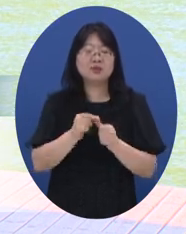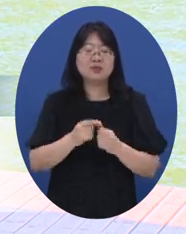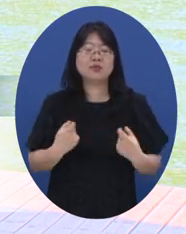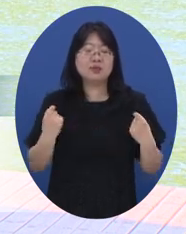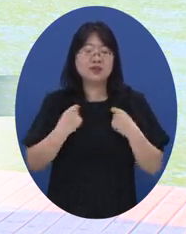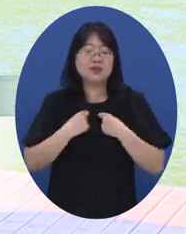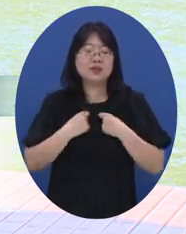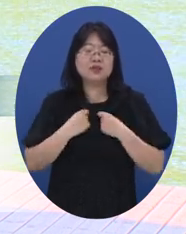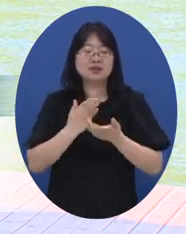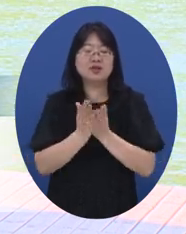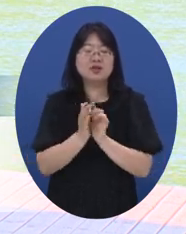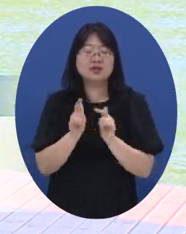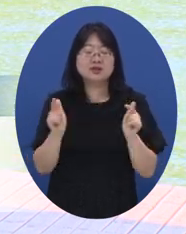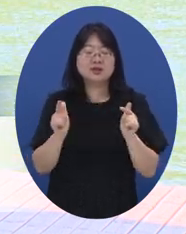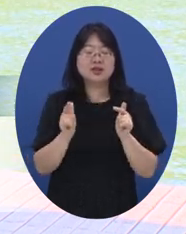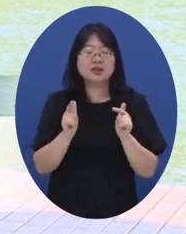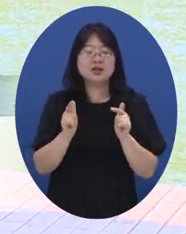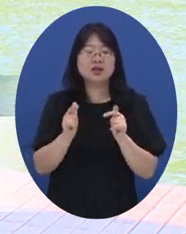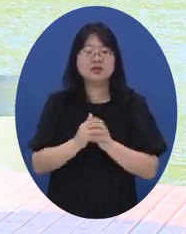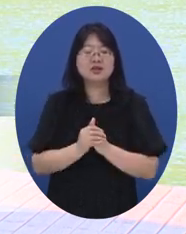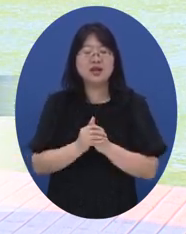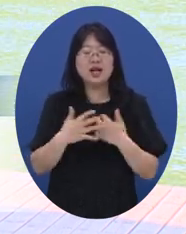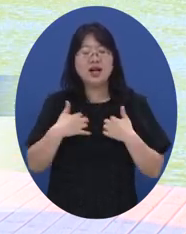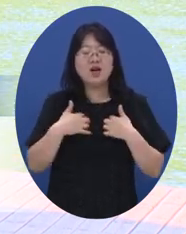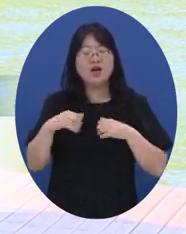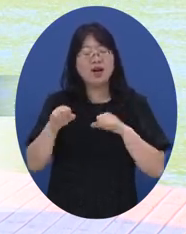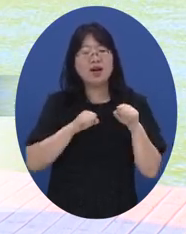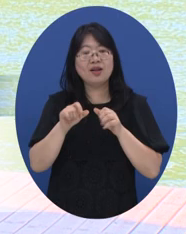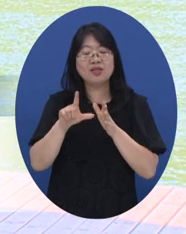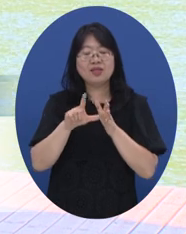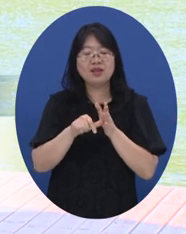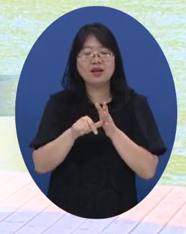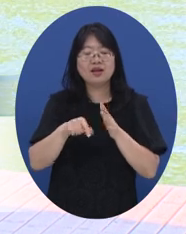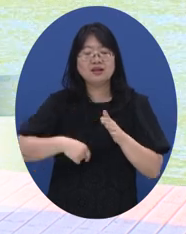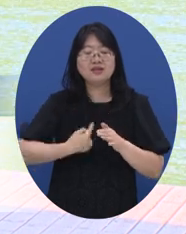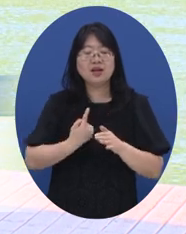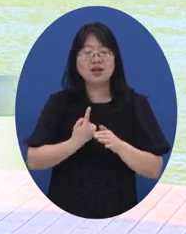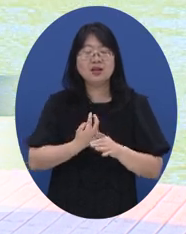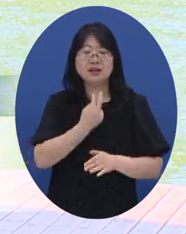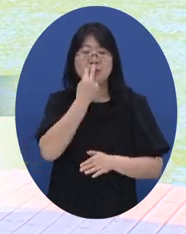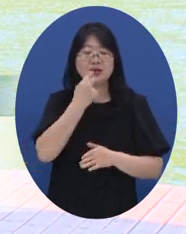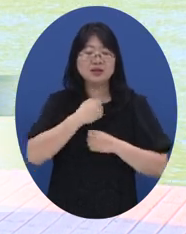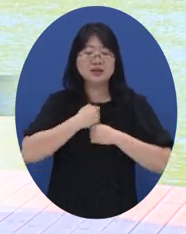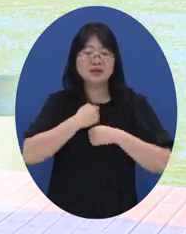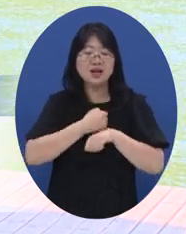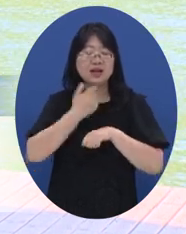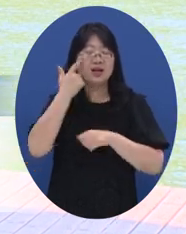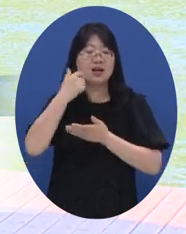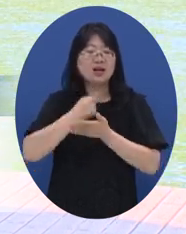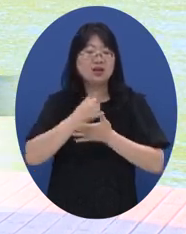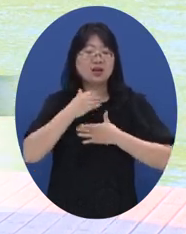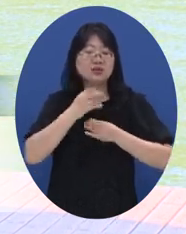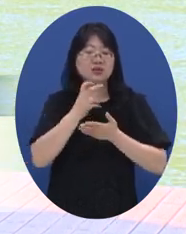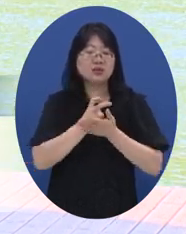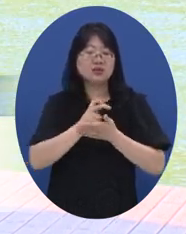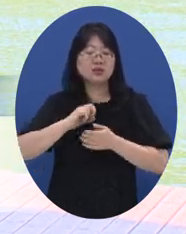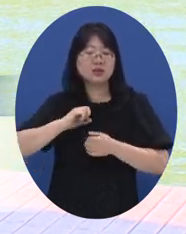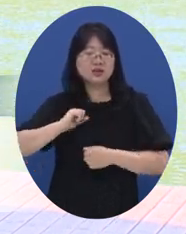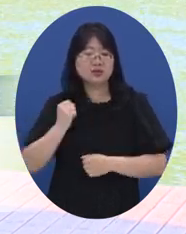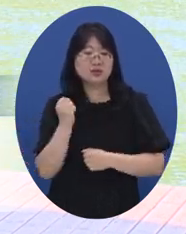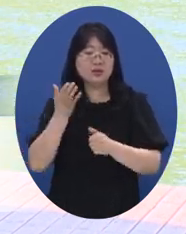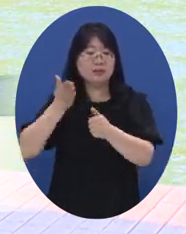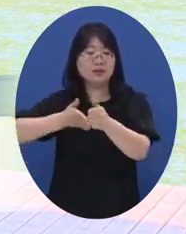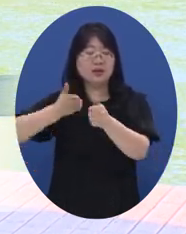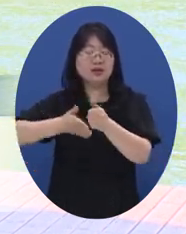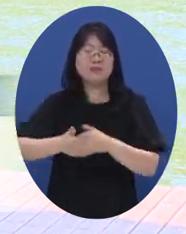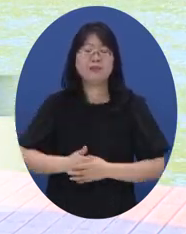도민들께서도 구명조끼 착용 등 수상 레저 활동하는 데서 스스로 자기 목숨을 지킨다는 생각으로 안전